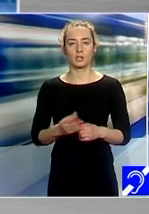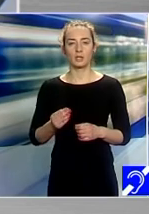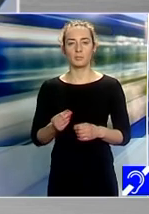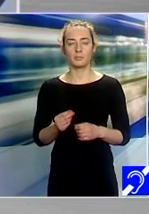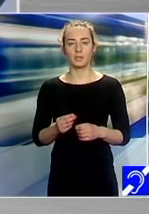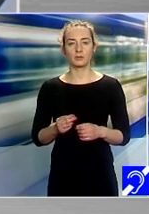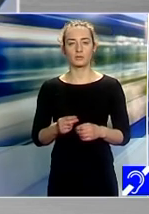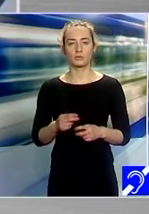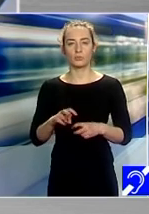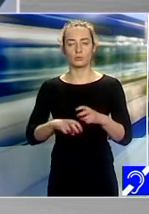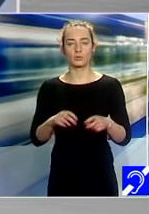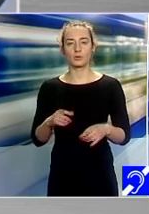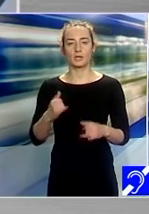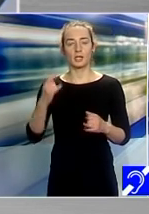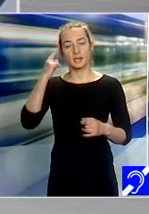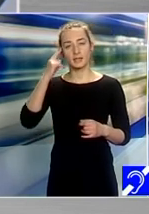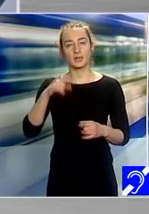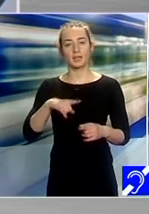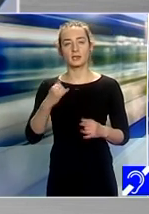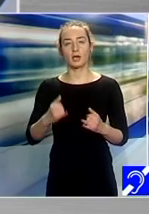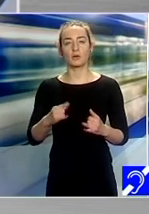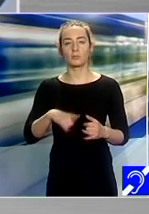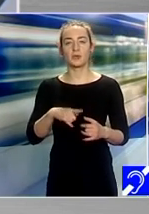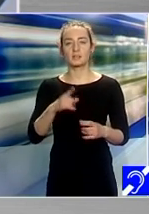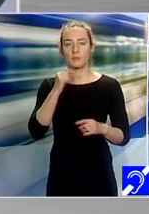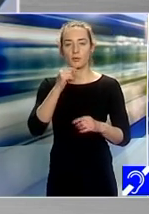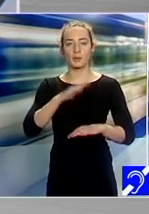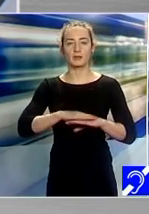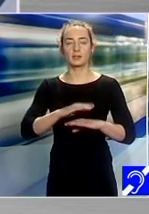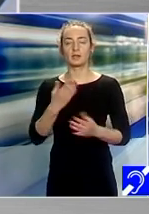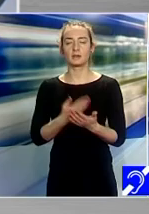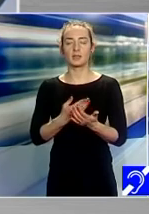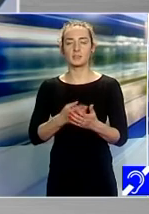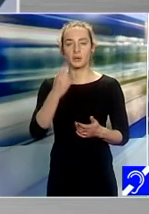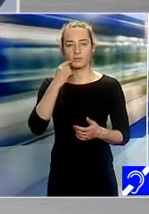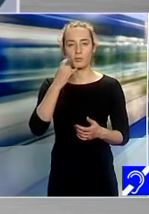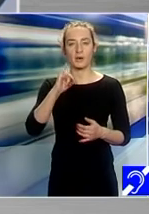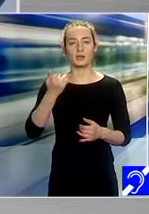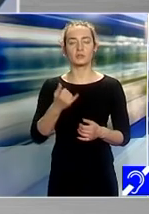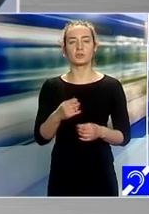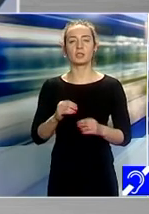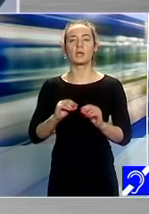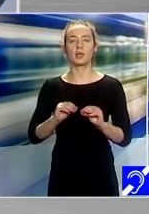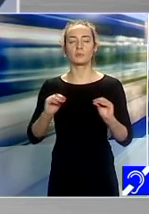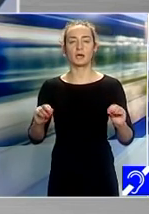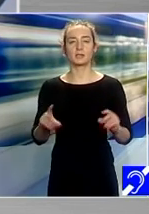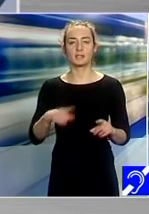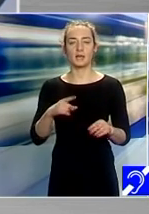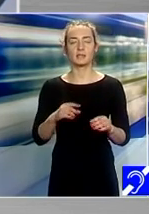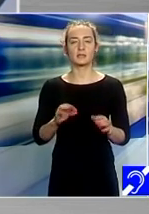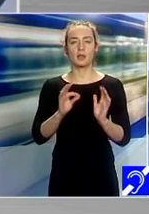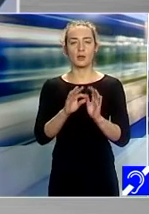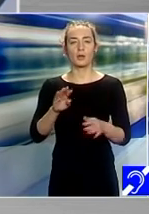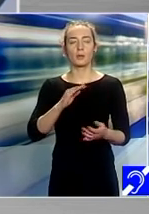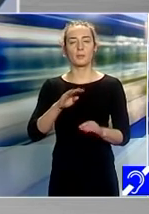dreptate, dar eu cred că aici cheia este informarea și educația. Pentru că să faci un program național de mamografie